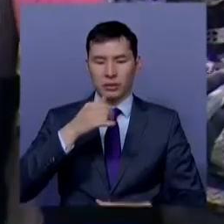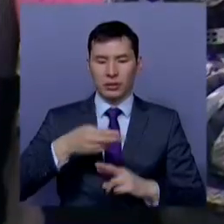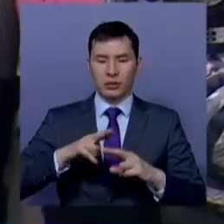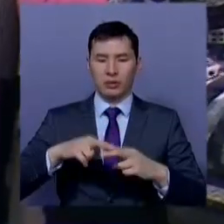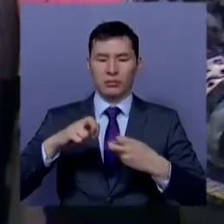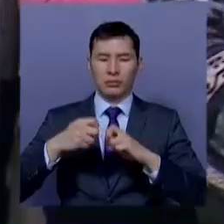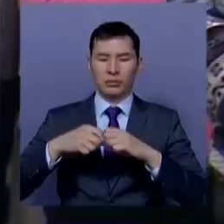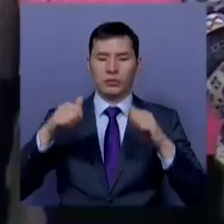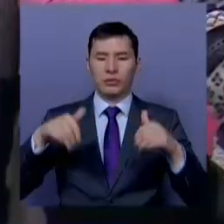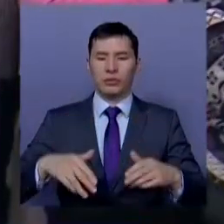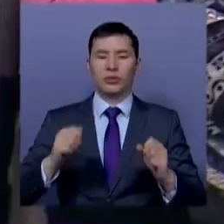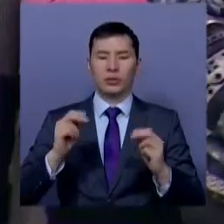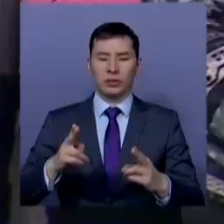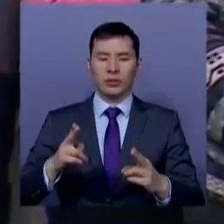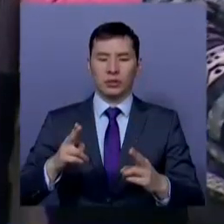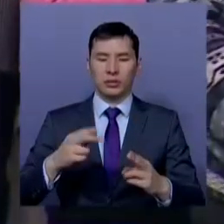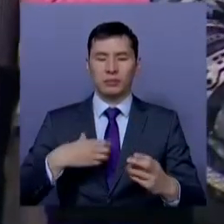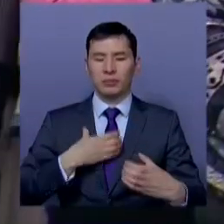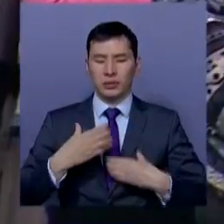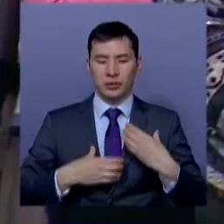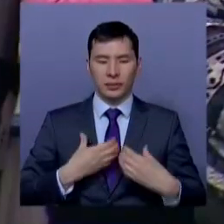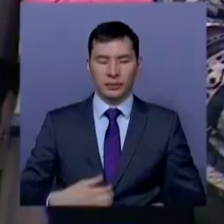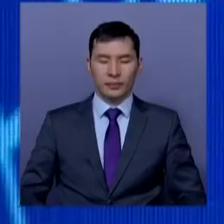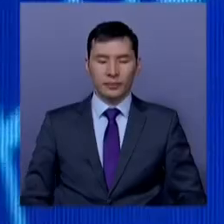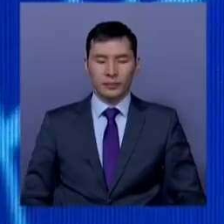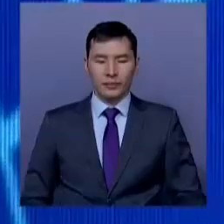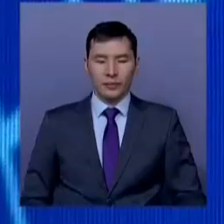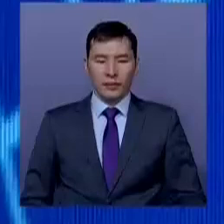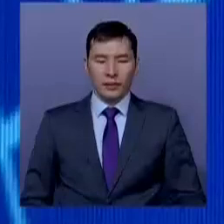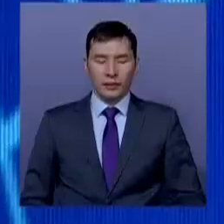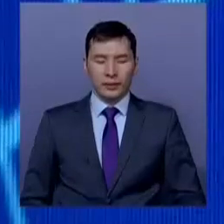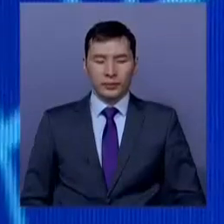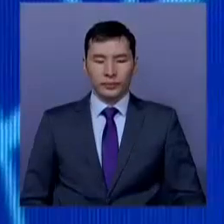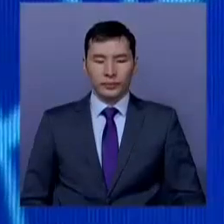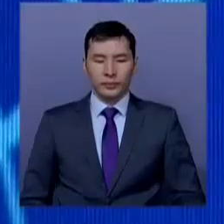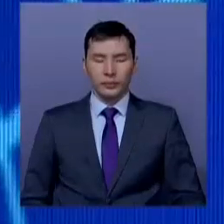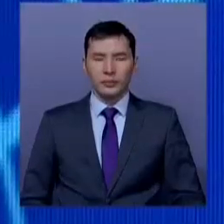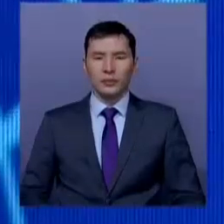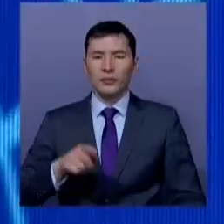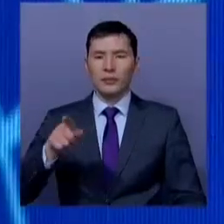екен? Алаңдап отырмыз. ПДП-ны қайта қаралып жатыр.